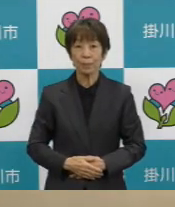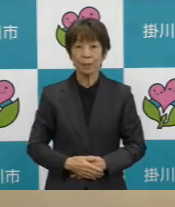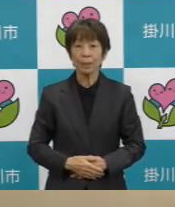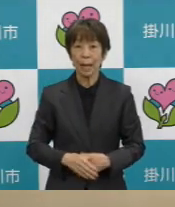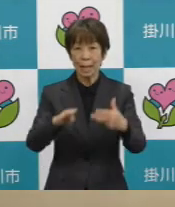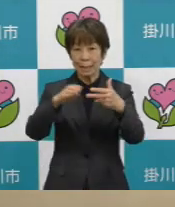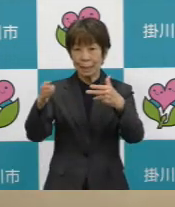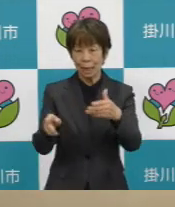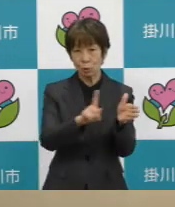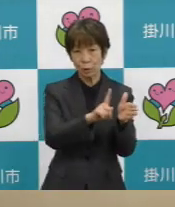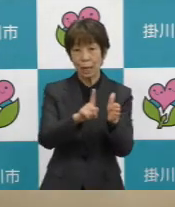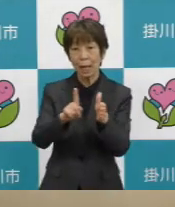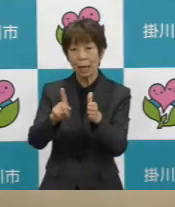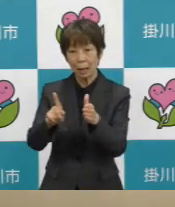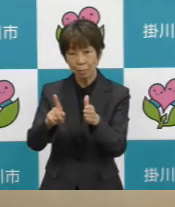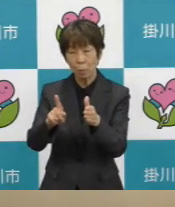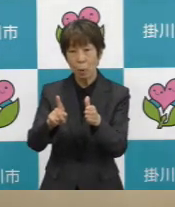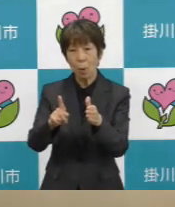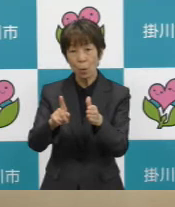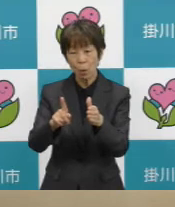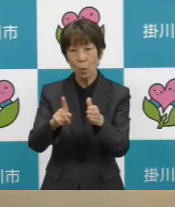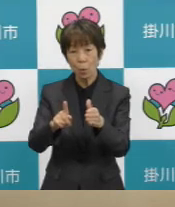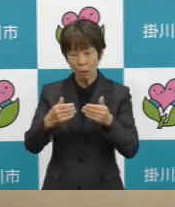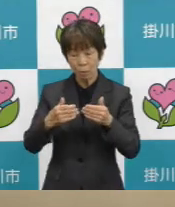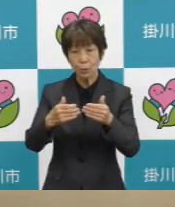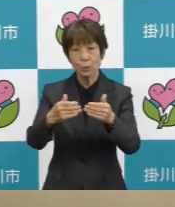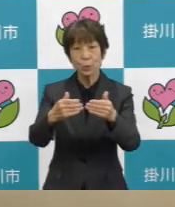備をさらに着実に進め、